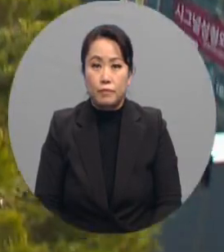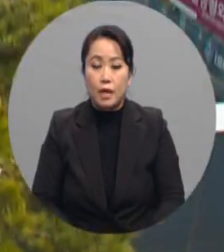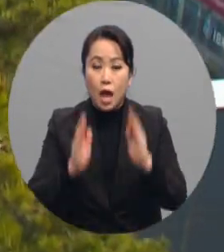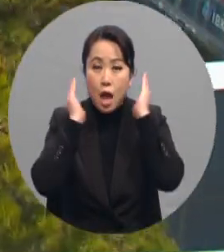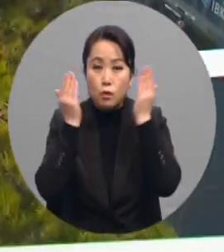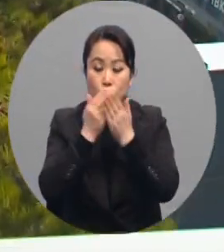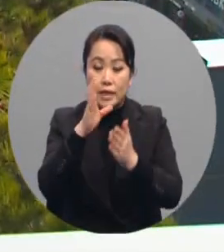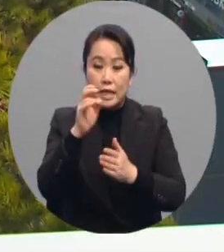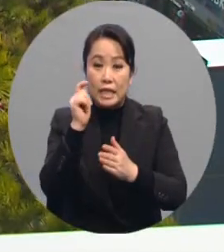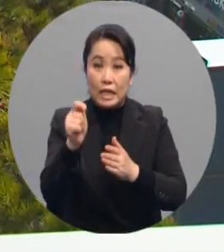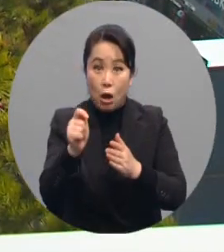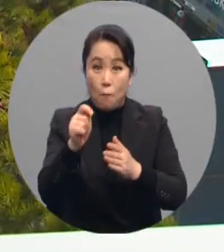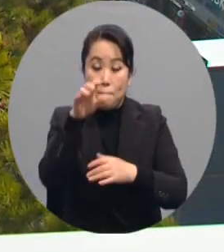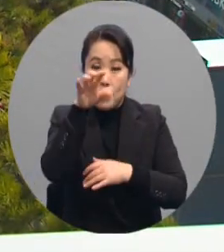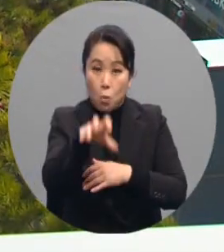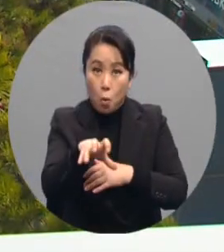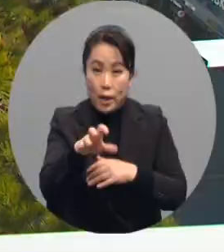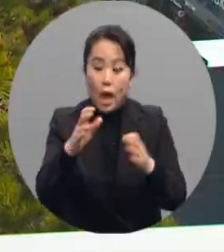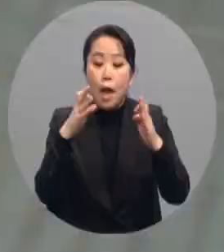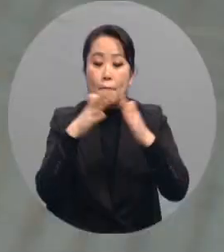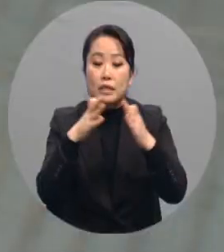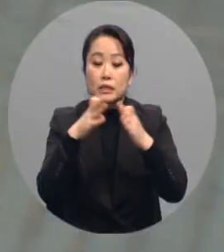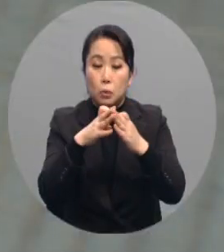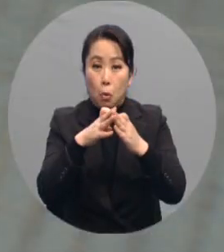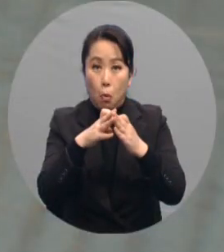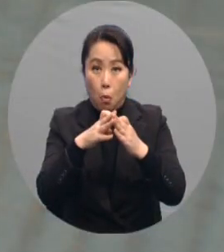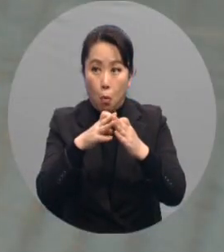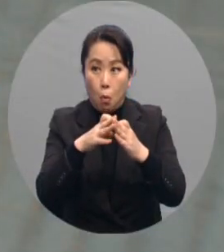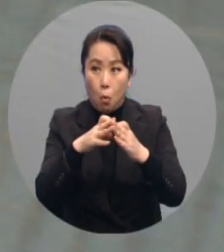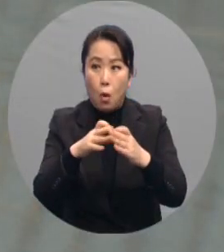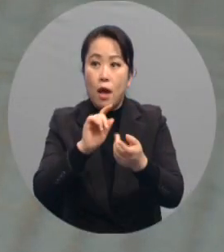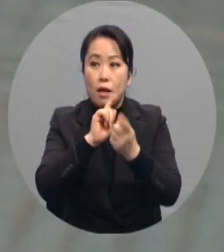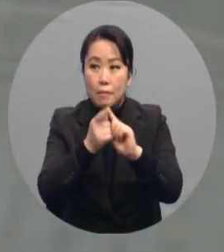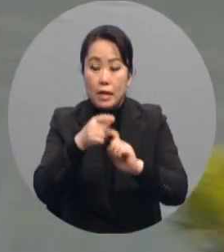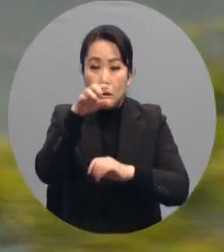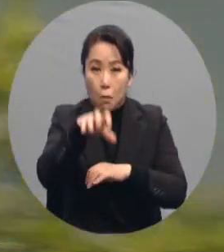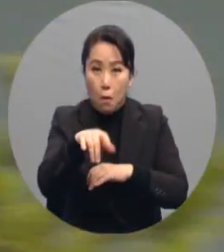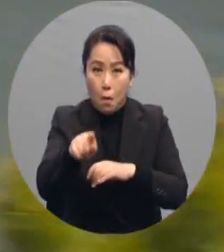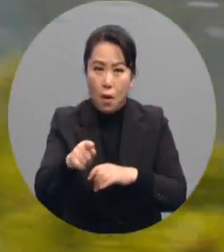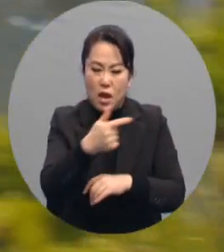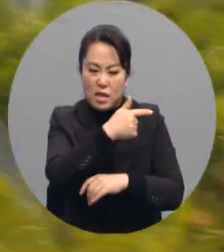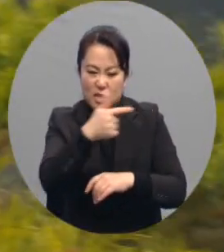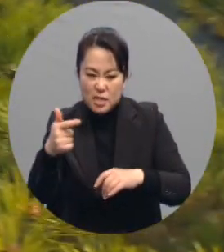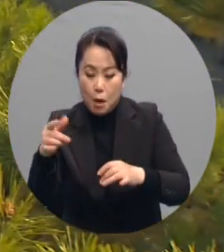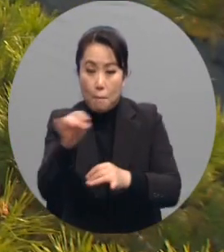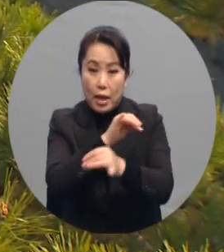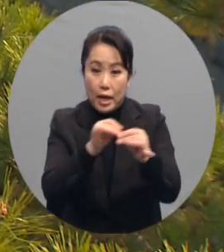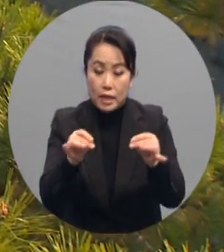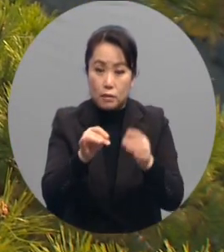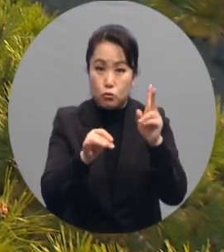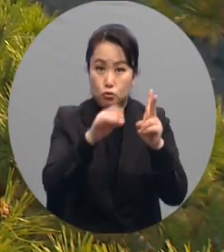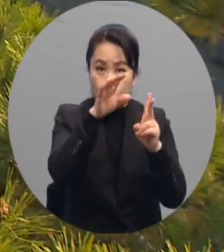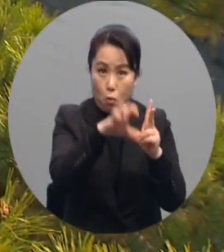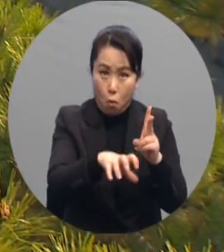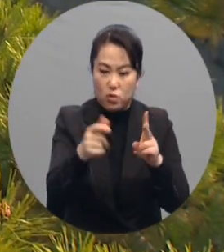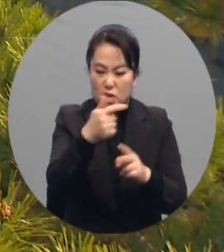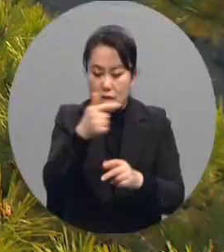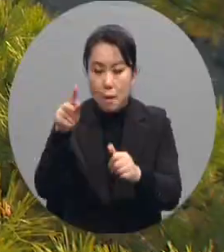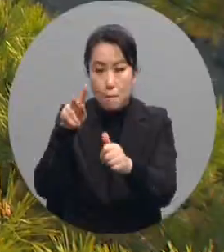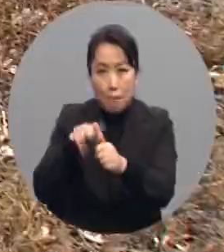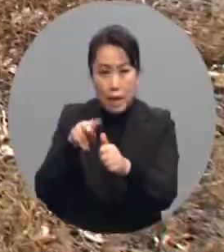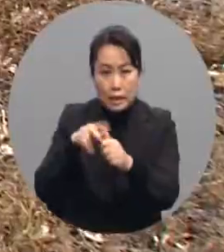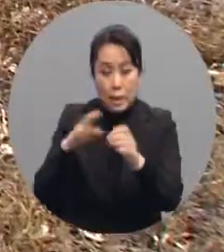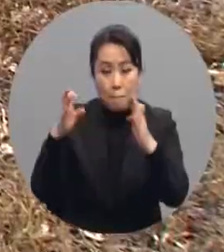해운대 센텀시티의 백스코 부대시설 부지입니다. 대형 백화점 두 곳과 대형 마트, 백스코 그리고 왕복